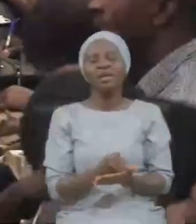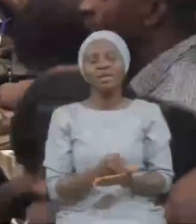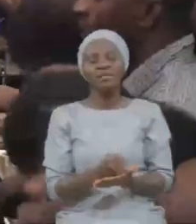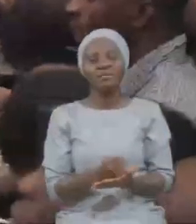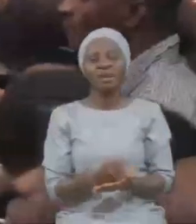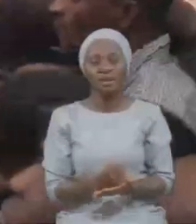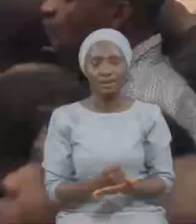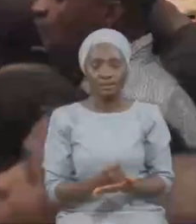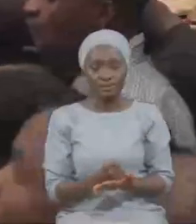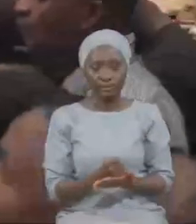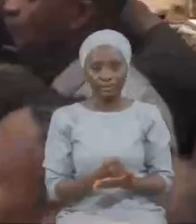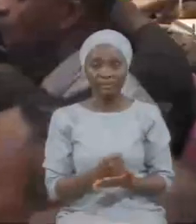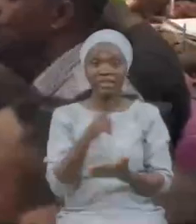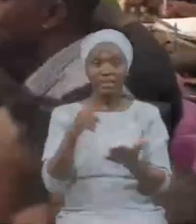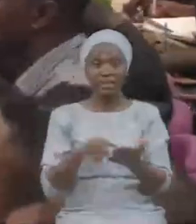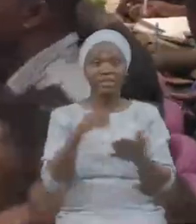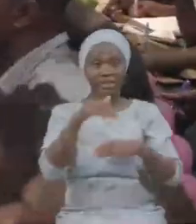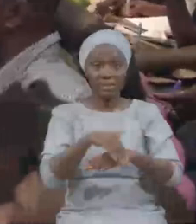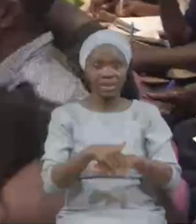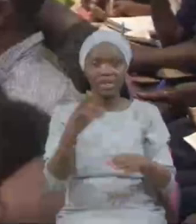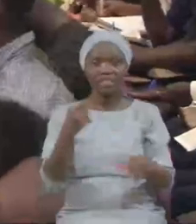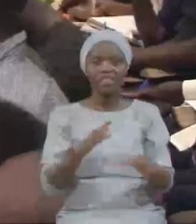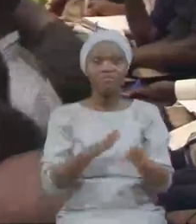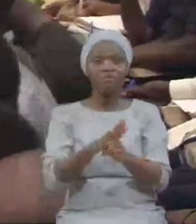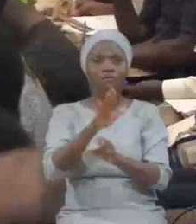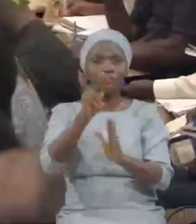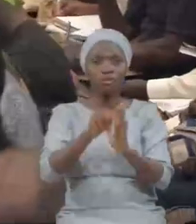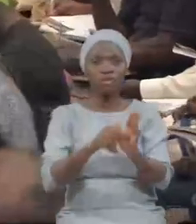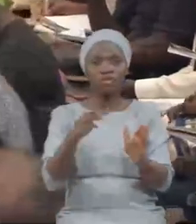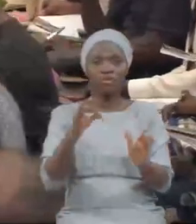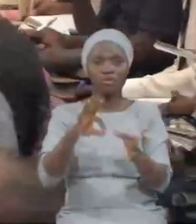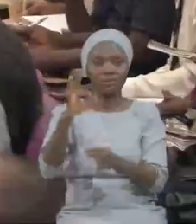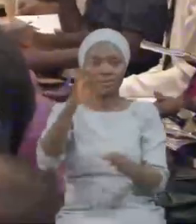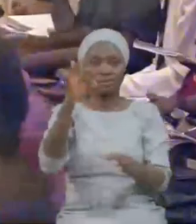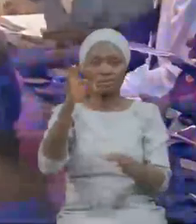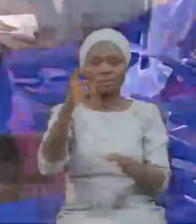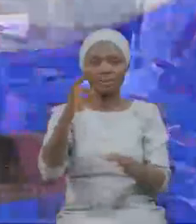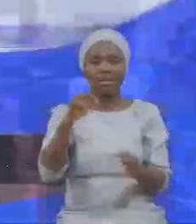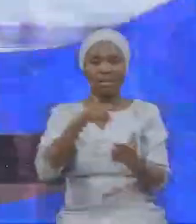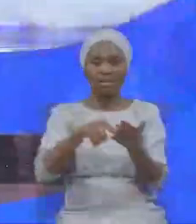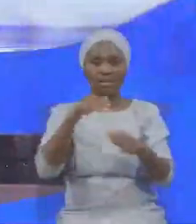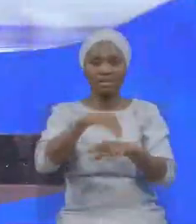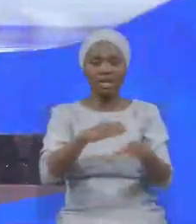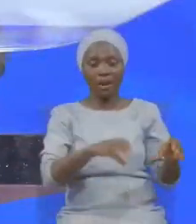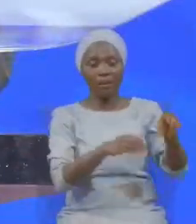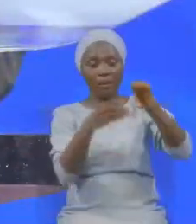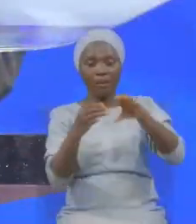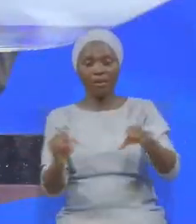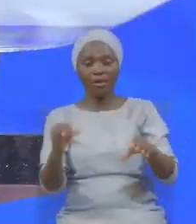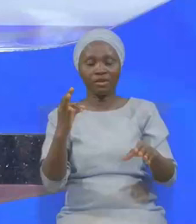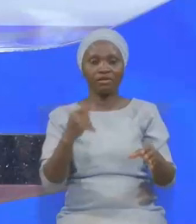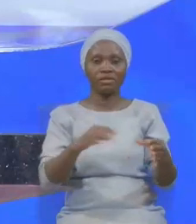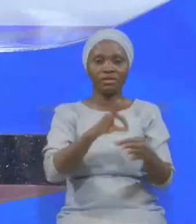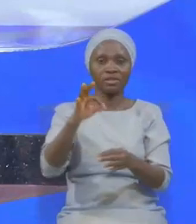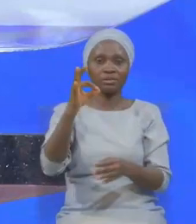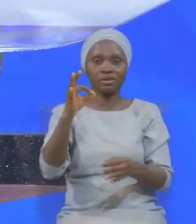Jésus-Christ. Ce soir, la plénitude de l'Esprit, ce soir, l'effusion de l'Esprit,